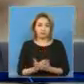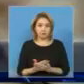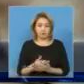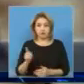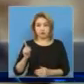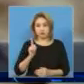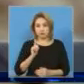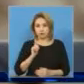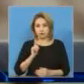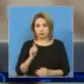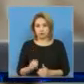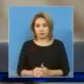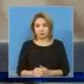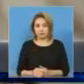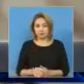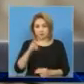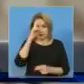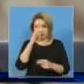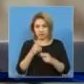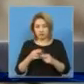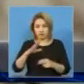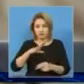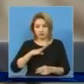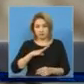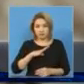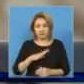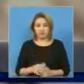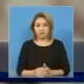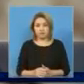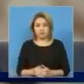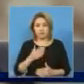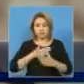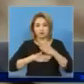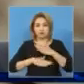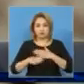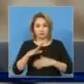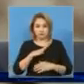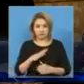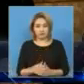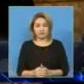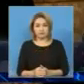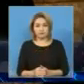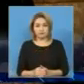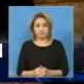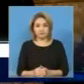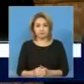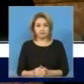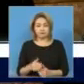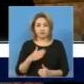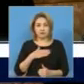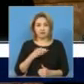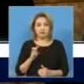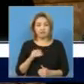күткен нағашымыз оғасын, енді қуаныштың оғамыз ғой әрине. Я мен мына